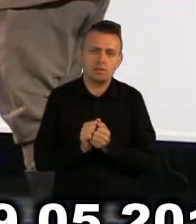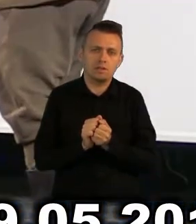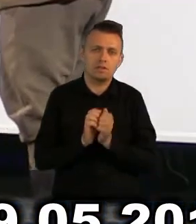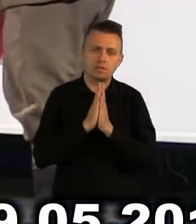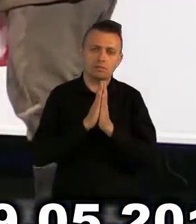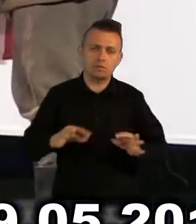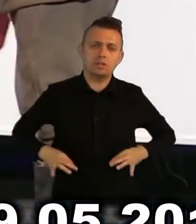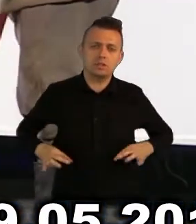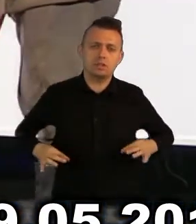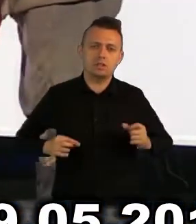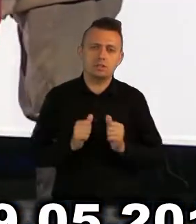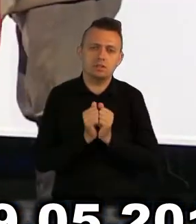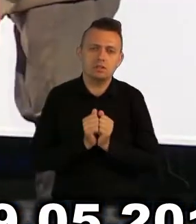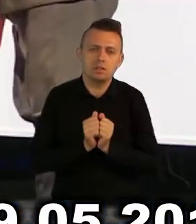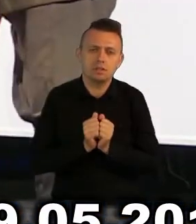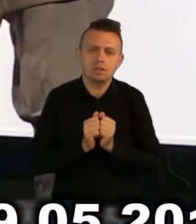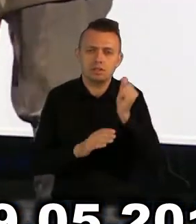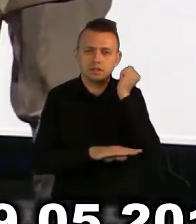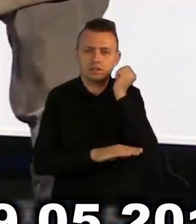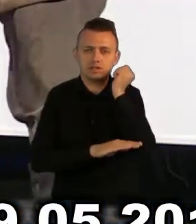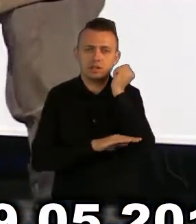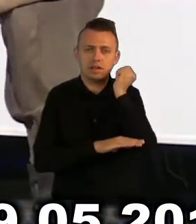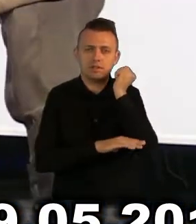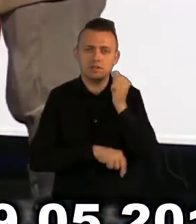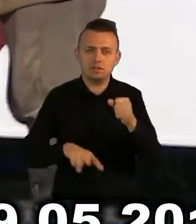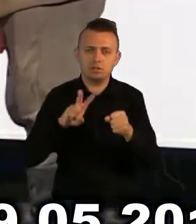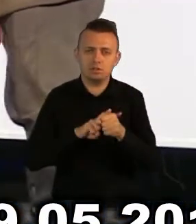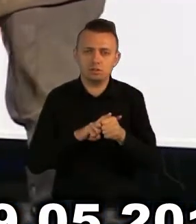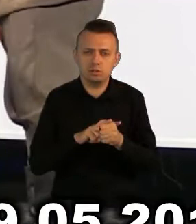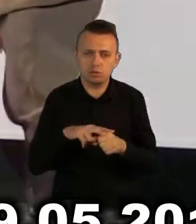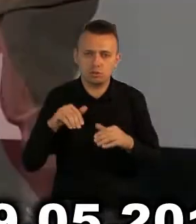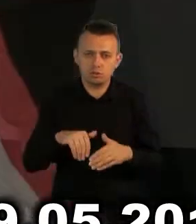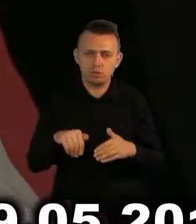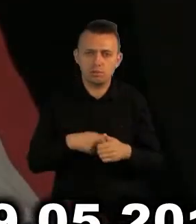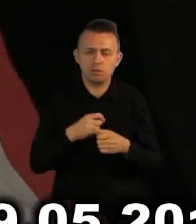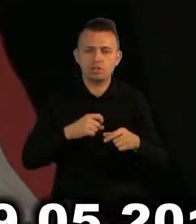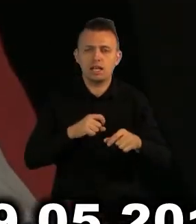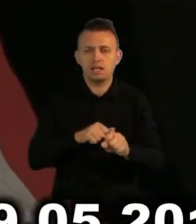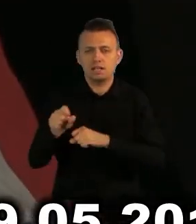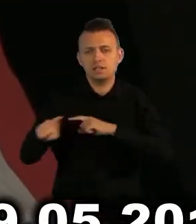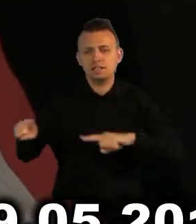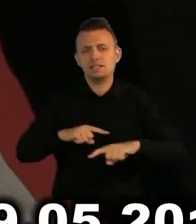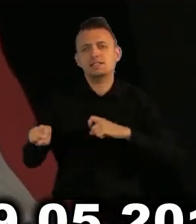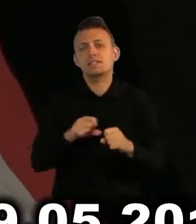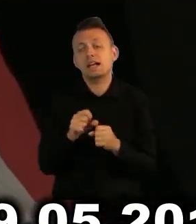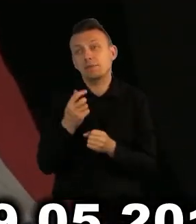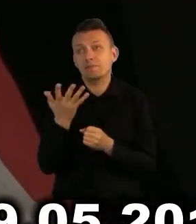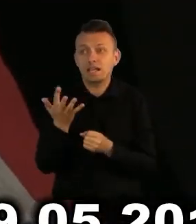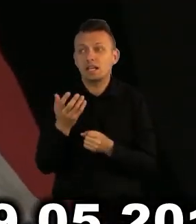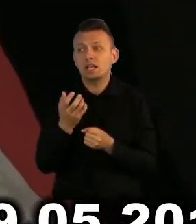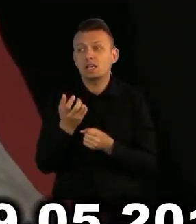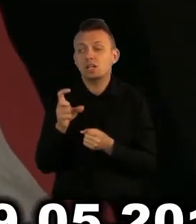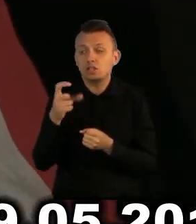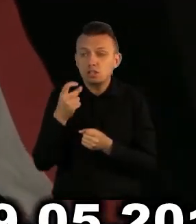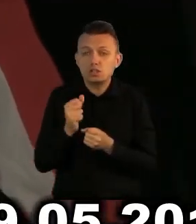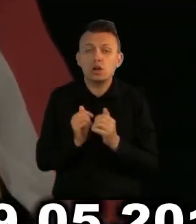Szanowni Państwo, surowe drewno, które taką można powiedzieć jest oznaką czegoś, co wzrasta, jest